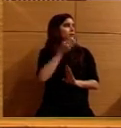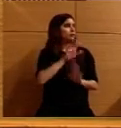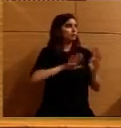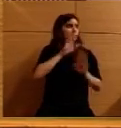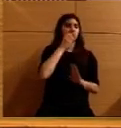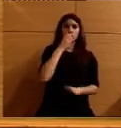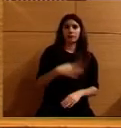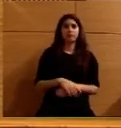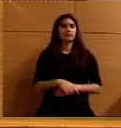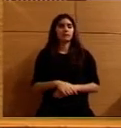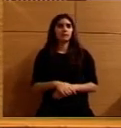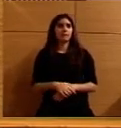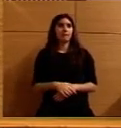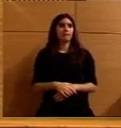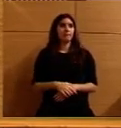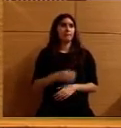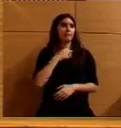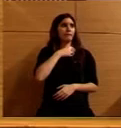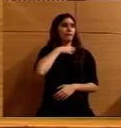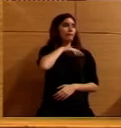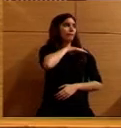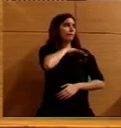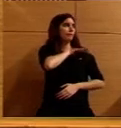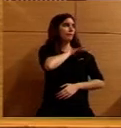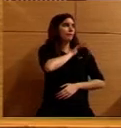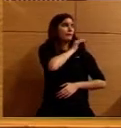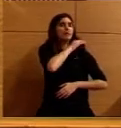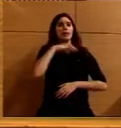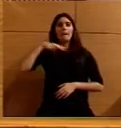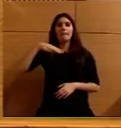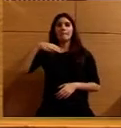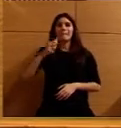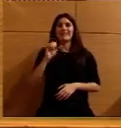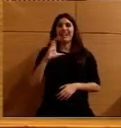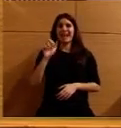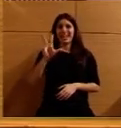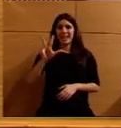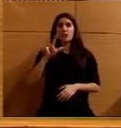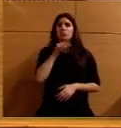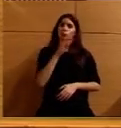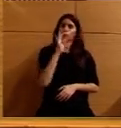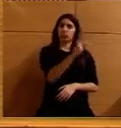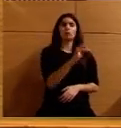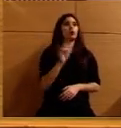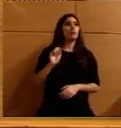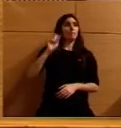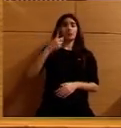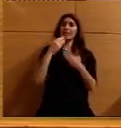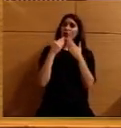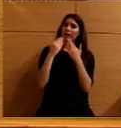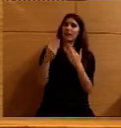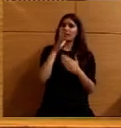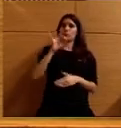Molt bé. Ei, té vostè la paraula. Moltes gràcies. Bueno, jo en primer lloc agrair-li al